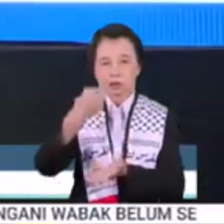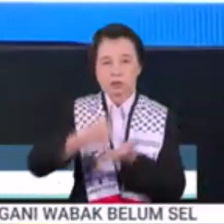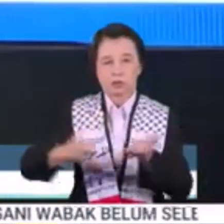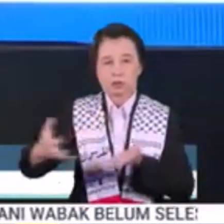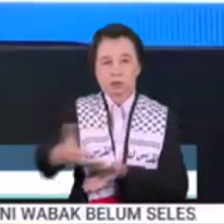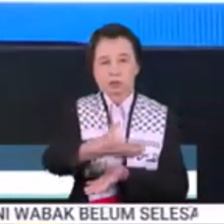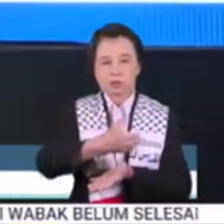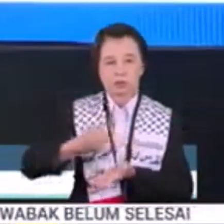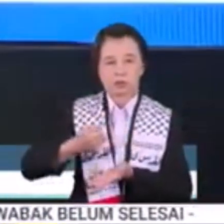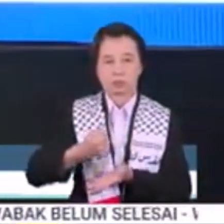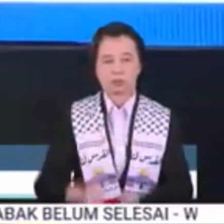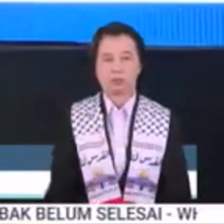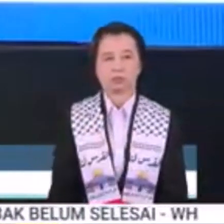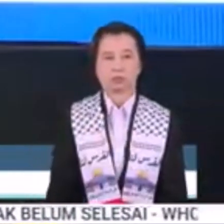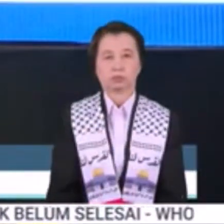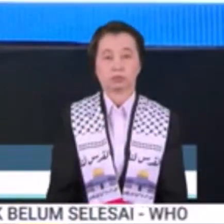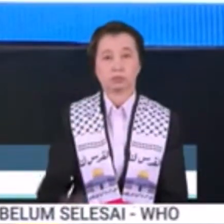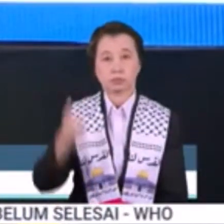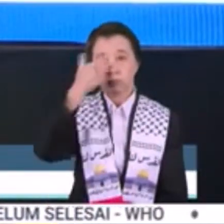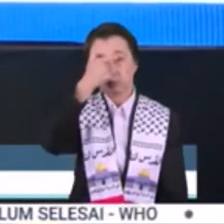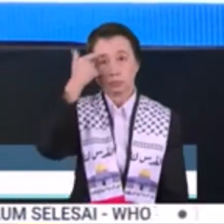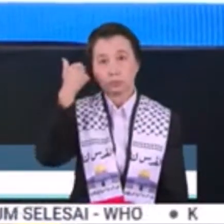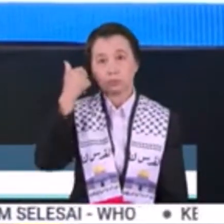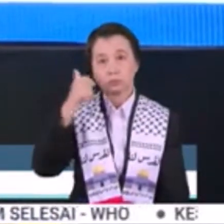2023. Memandangkan prestasi